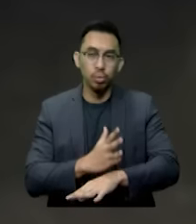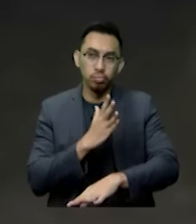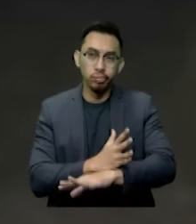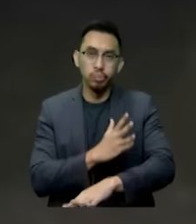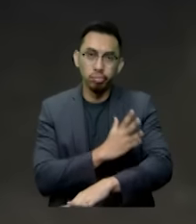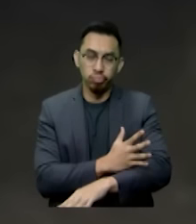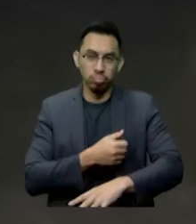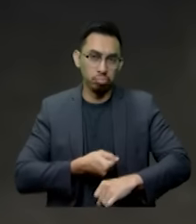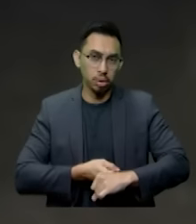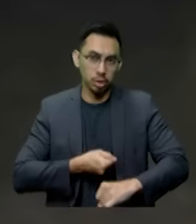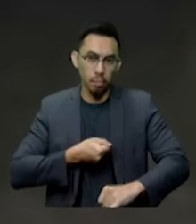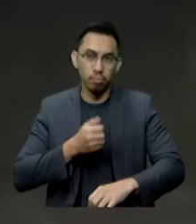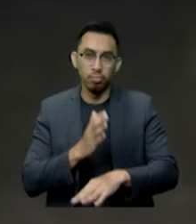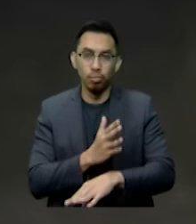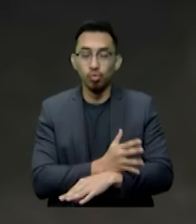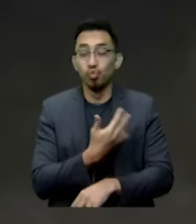di sekitar TKP.